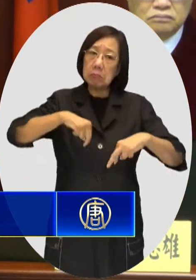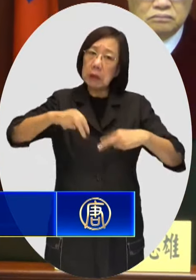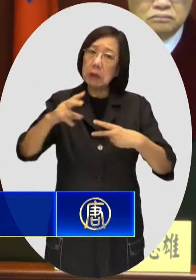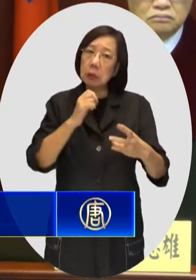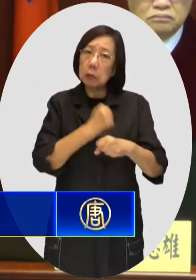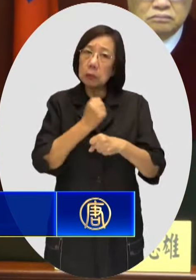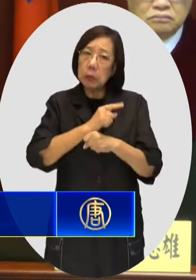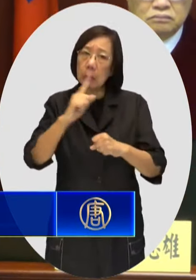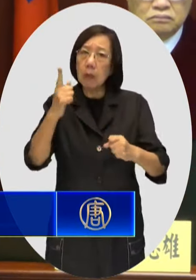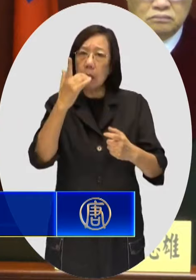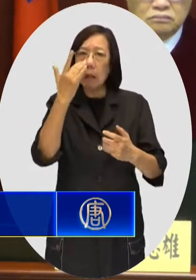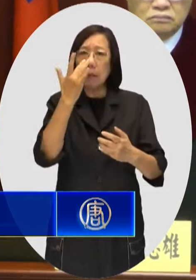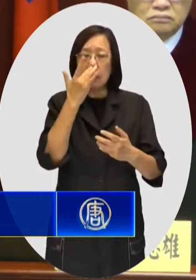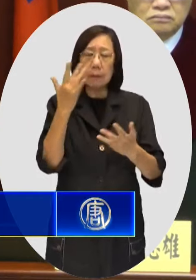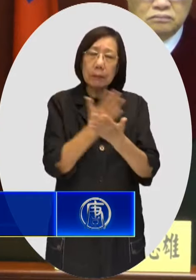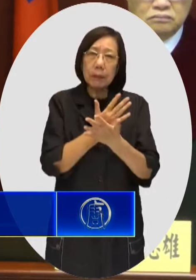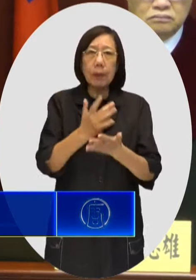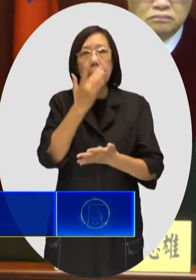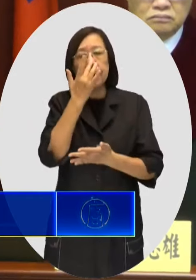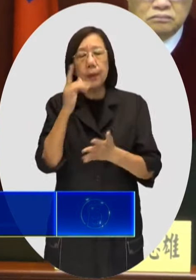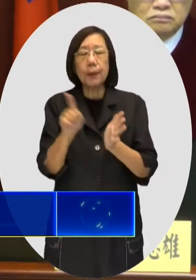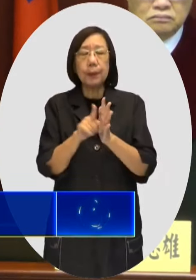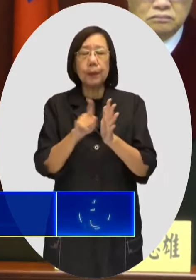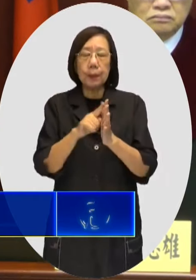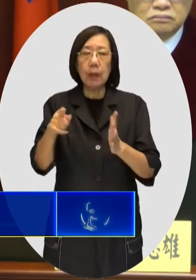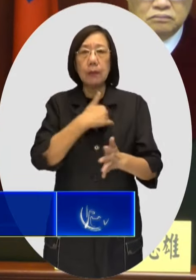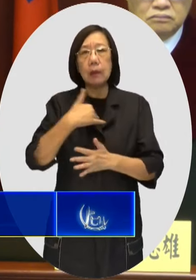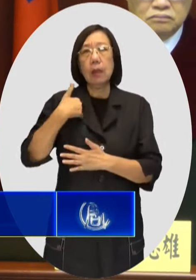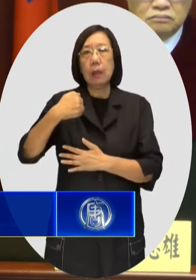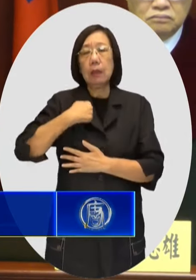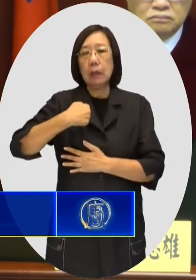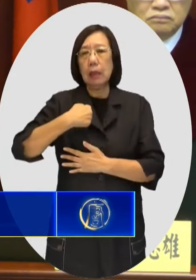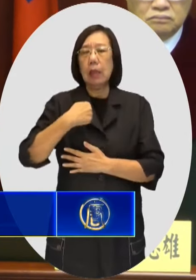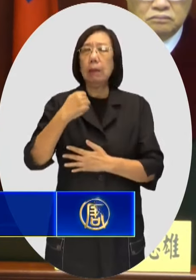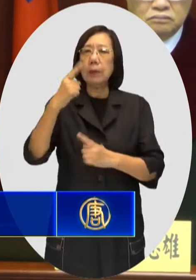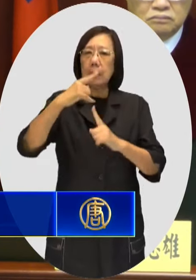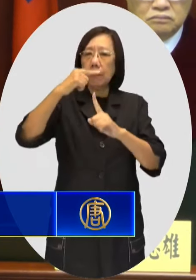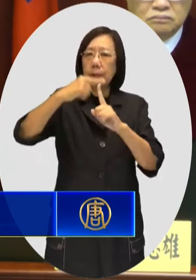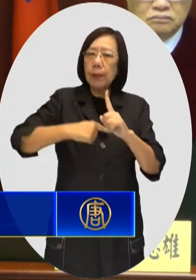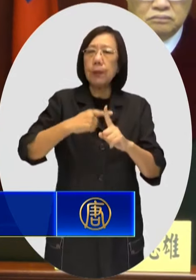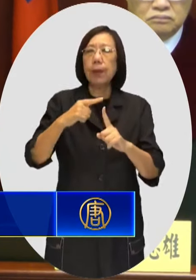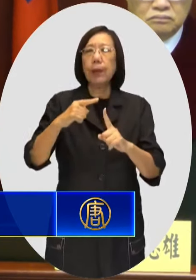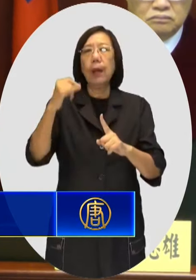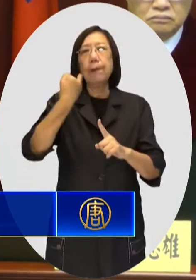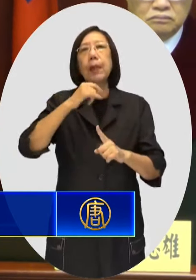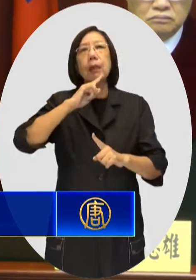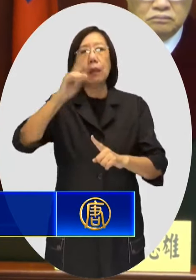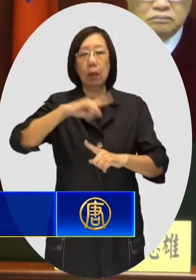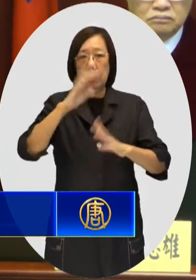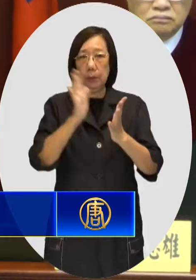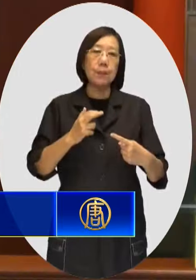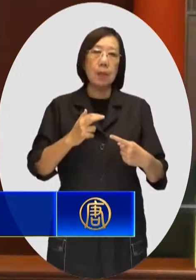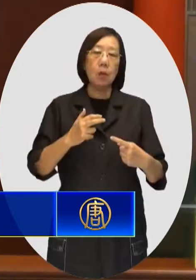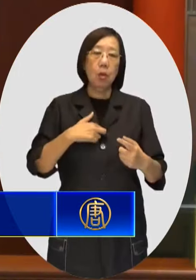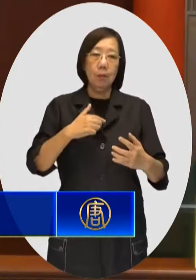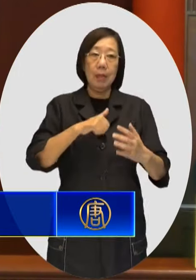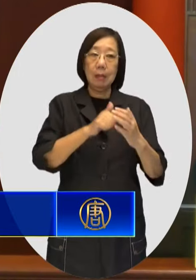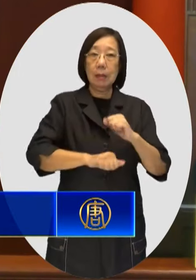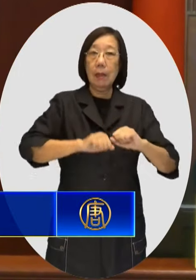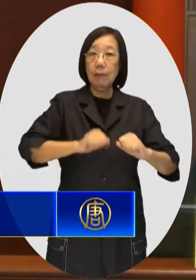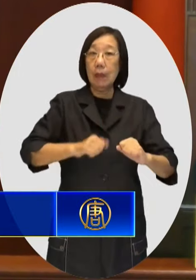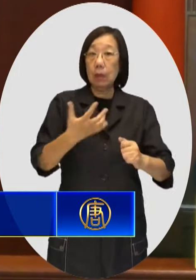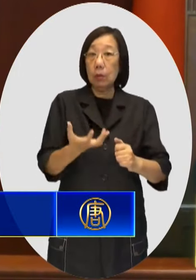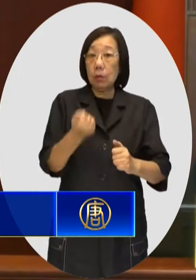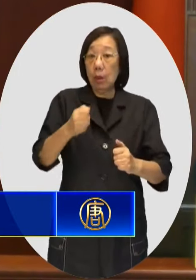法，或依其辨识而行为之能力显著降低之被告，均不得科处死刑。为生命